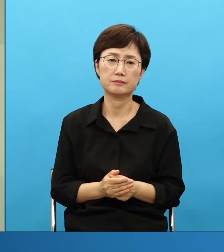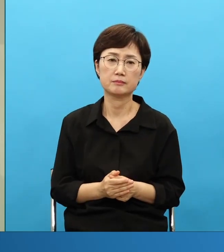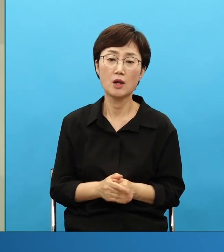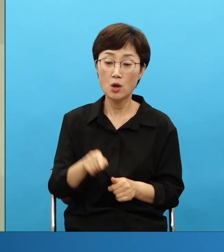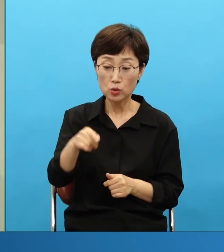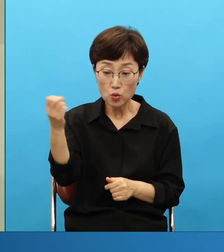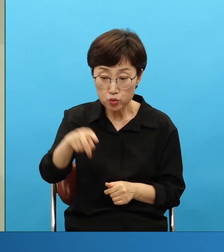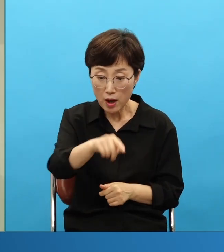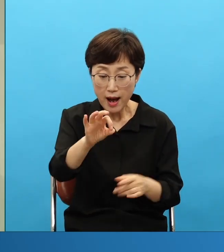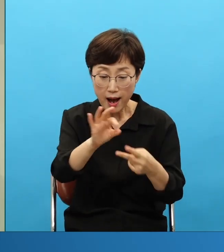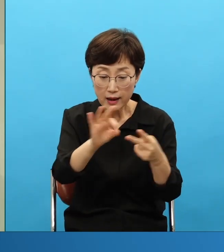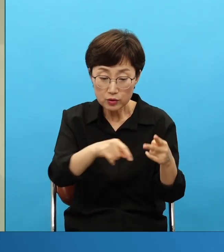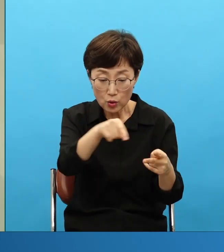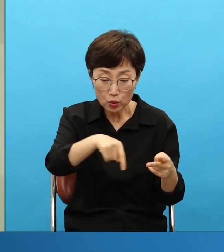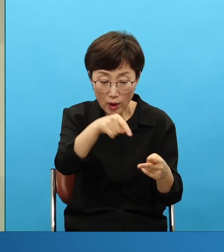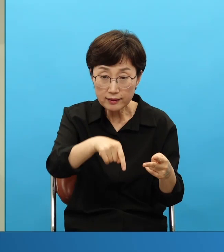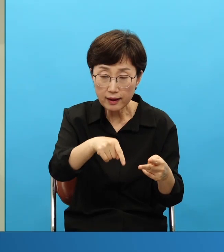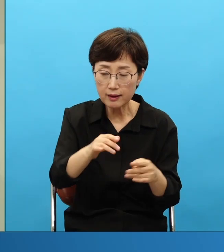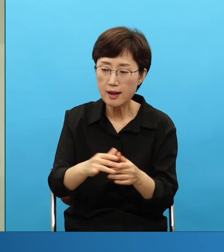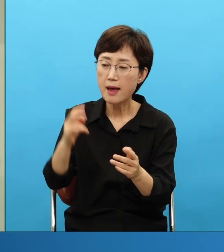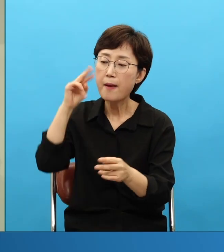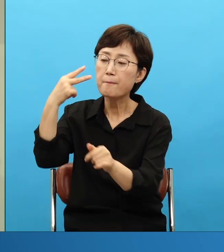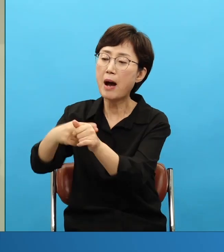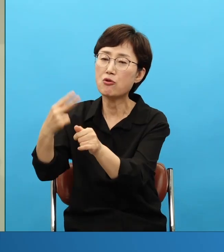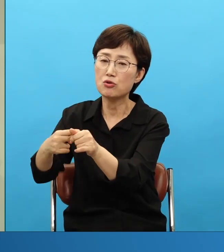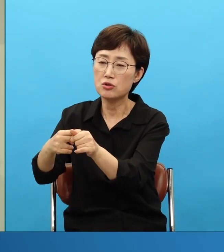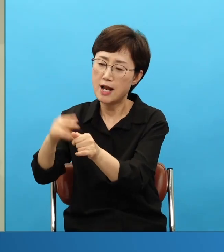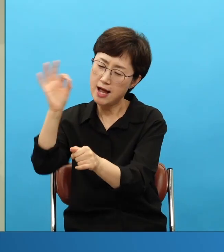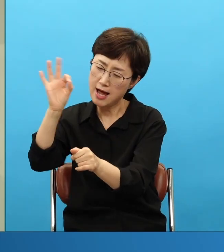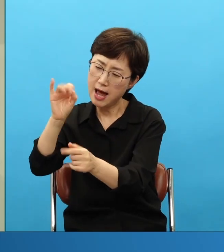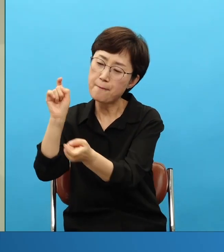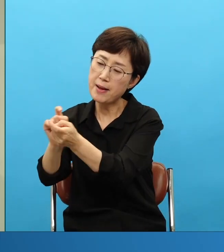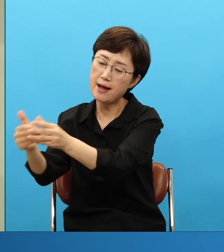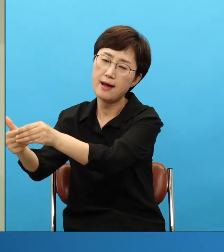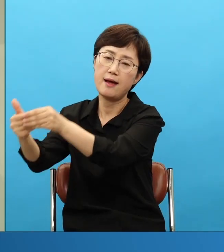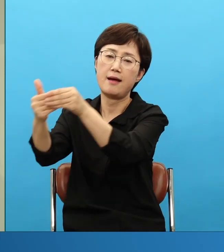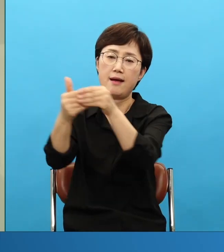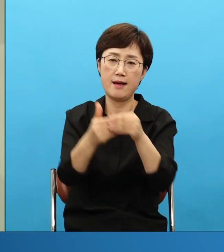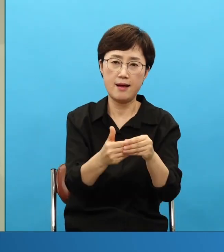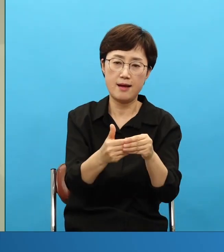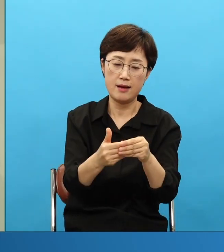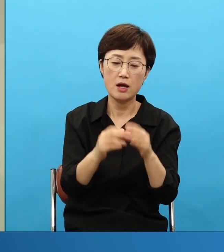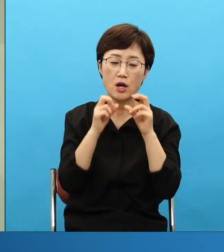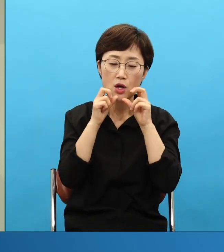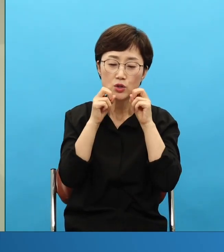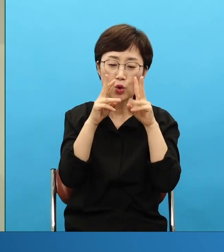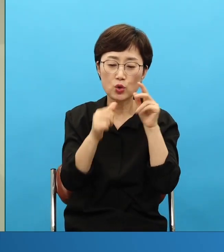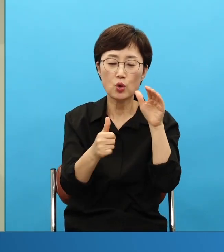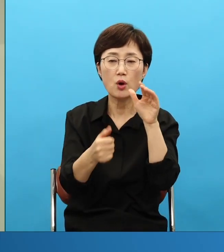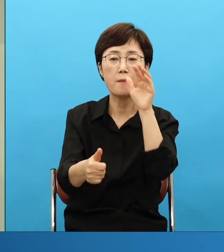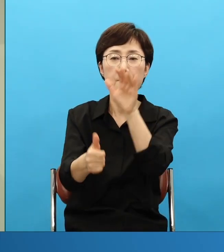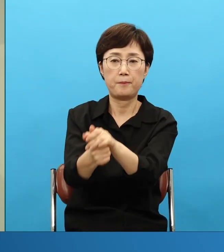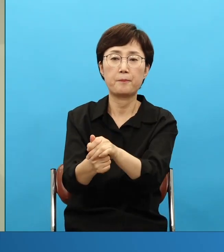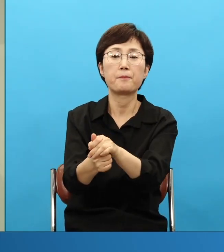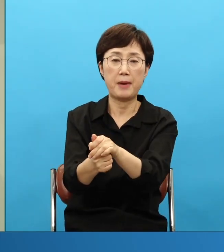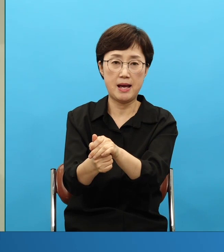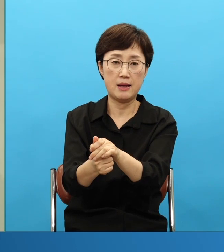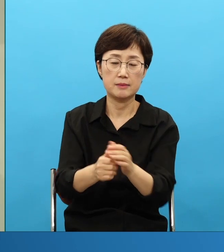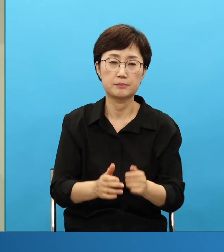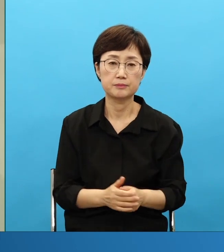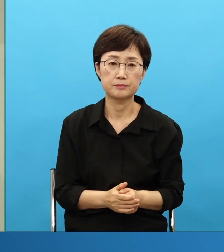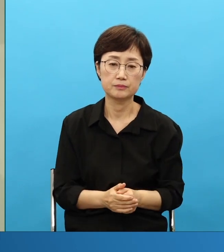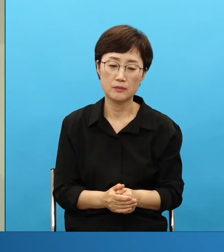인물을 불러왔어요. 선교사 파송을 한 For 거예요. the very first time in history, they brought in a person named Paul and sent him out as a missionary. 대단한